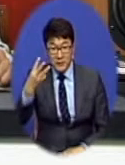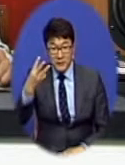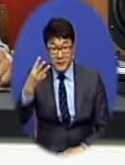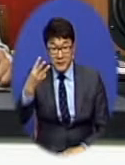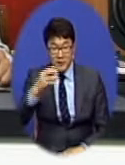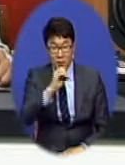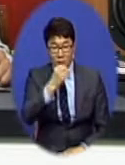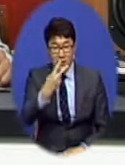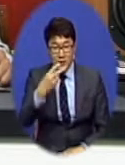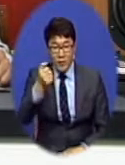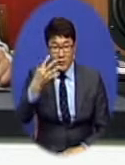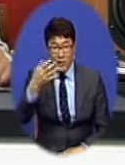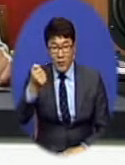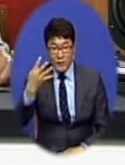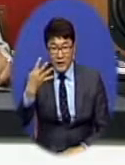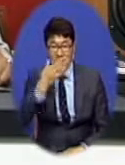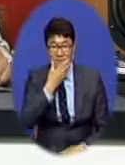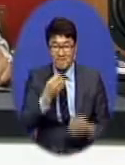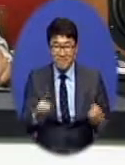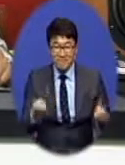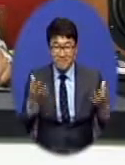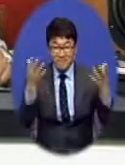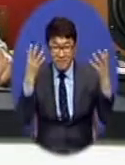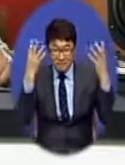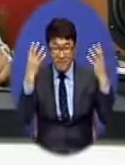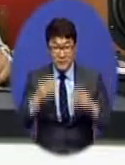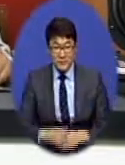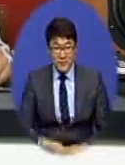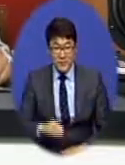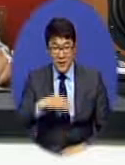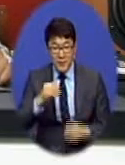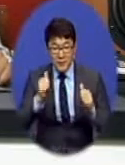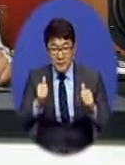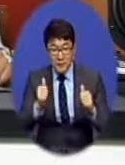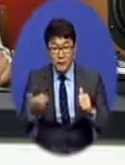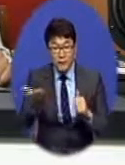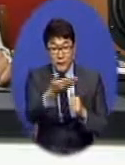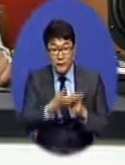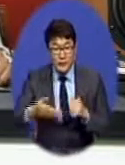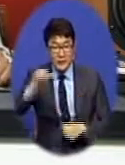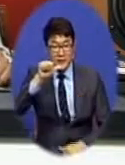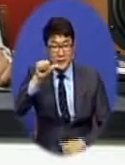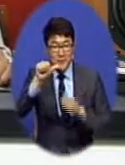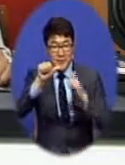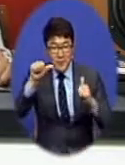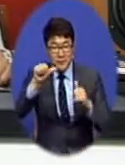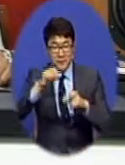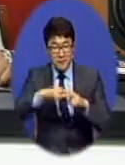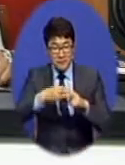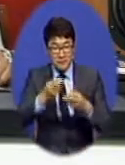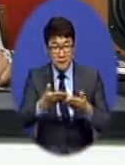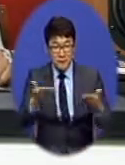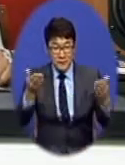055-2433님. 02의 5454님 축하드립니다. 네, 축하드립니다. 네. 다음은 시청자 심사. 다섯 명. 예. 예.